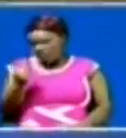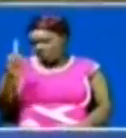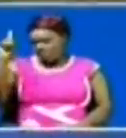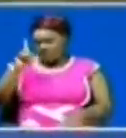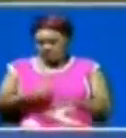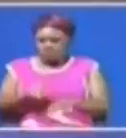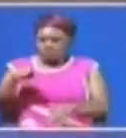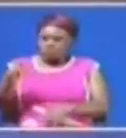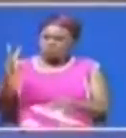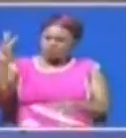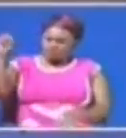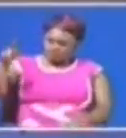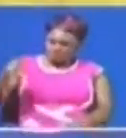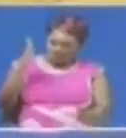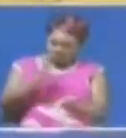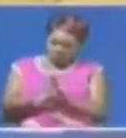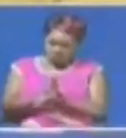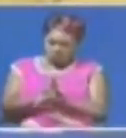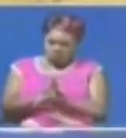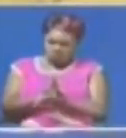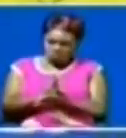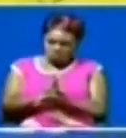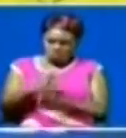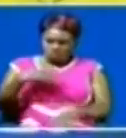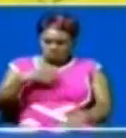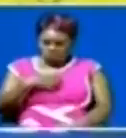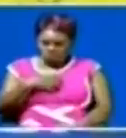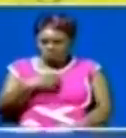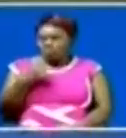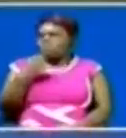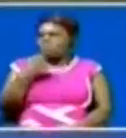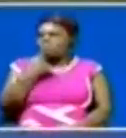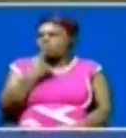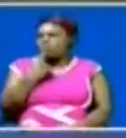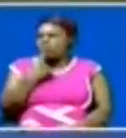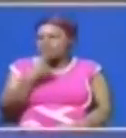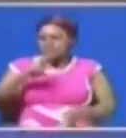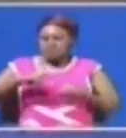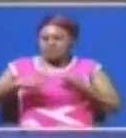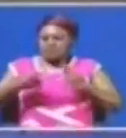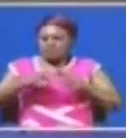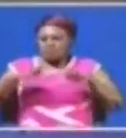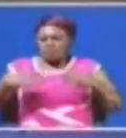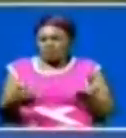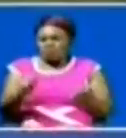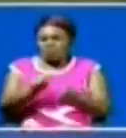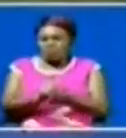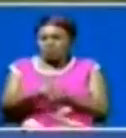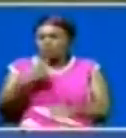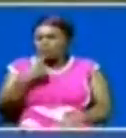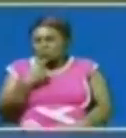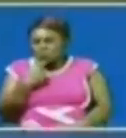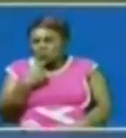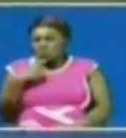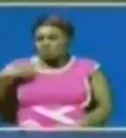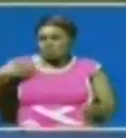time. Wewe ulikuwa mbunge wa rais mstaafu Daniel Arap Moi. Uhusiano wako na rais mstaafu ulikuwa vipi